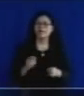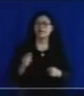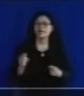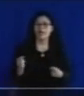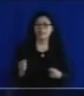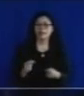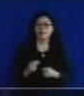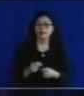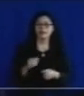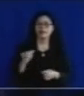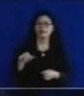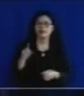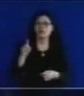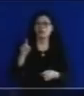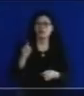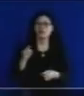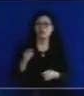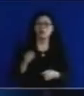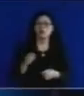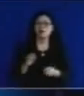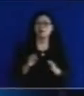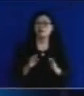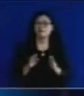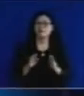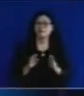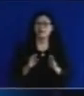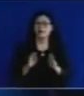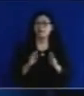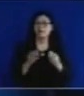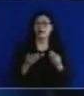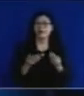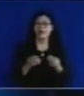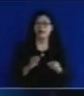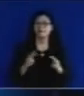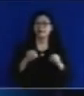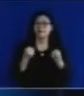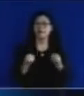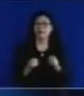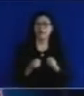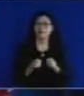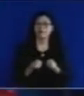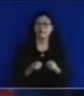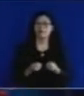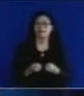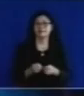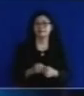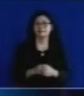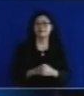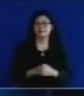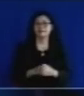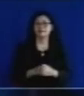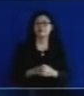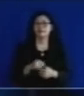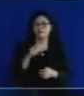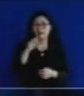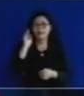kegiatan-kegiatan yaitu pelat pemberdayaan masyarakat. Baik, Bapak